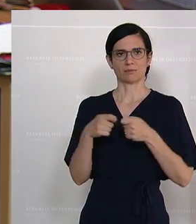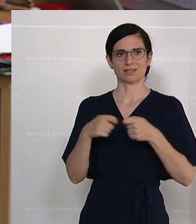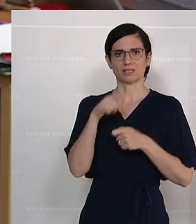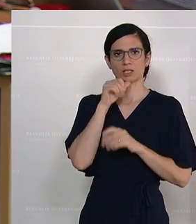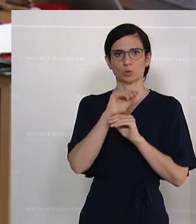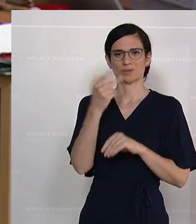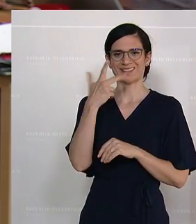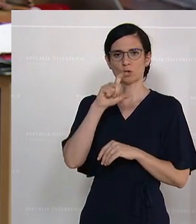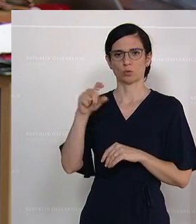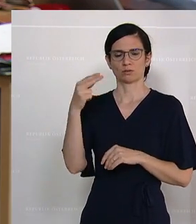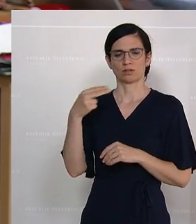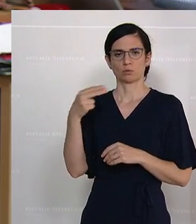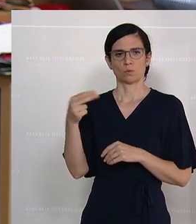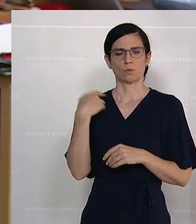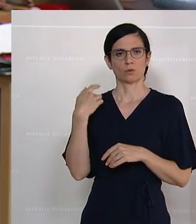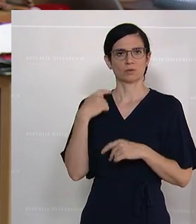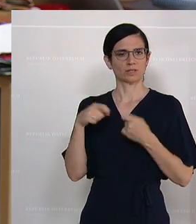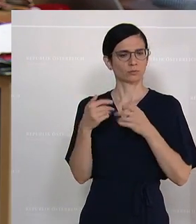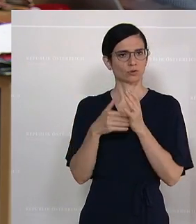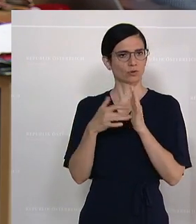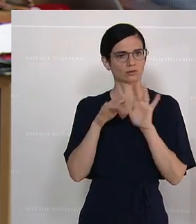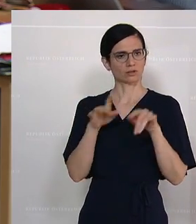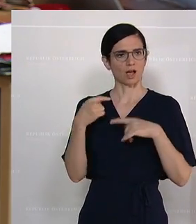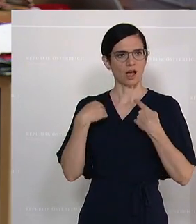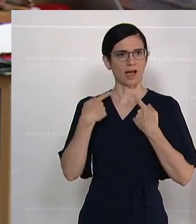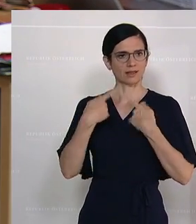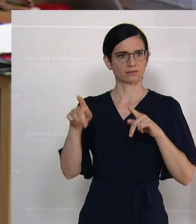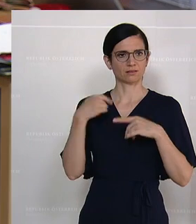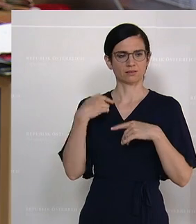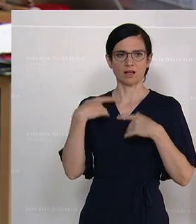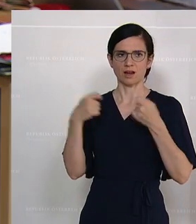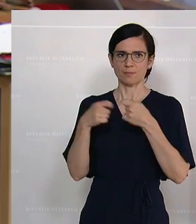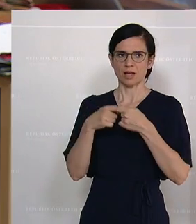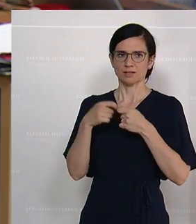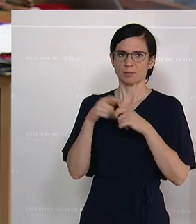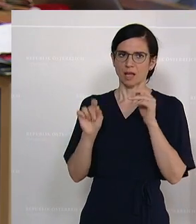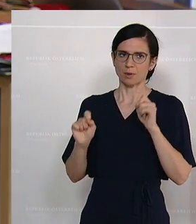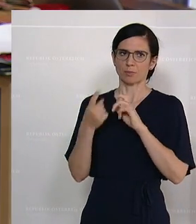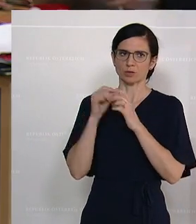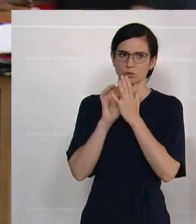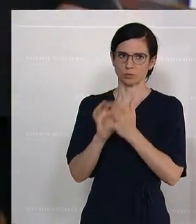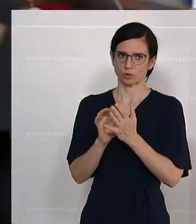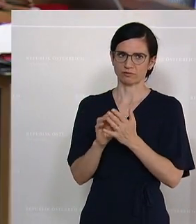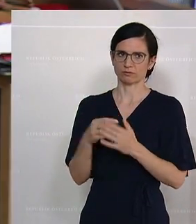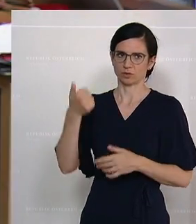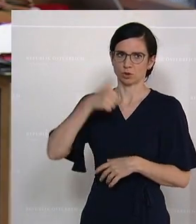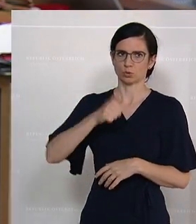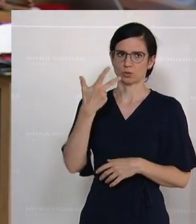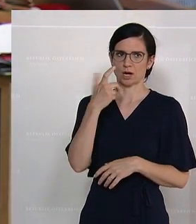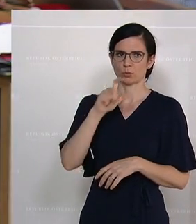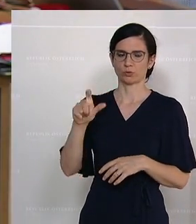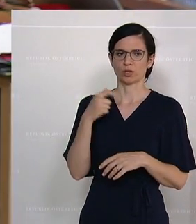allein es gibt eine reihe von anderen maßnahmen von denen diese gruppen auch profitieren aber es sind besonders betroffen sind noch einmal 300 euro zusätzlich